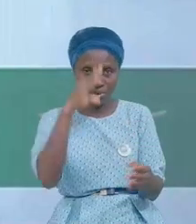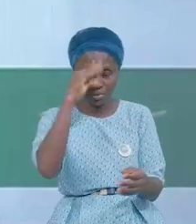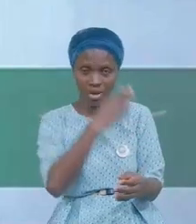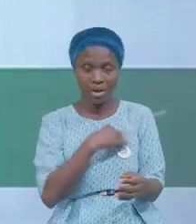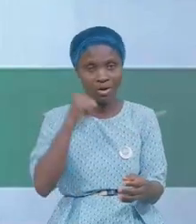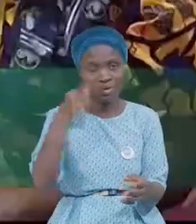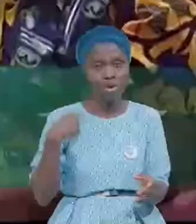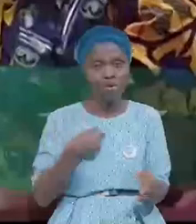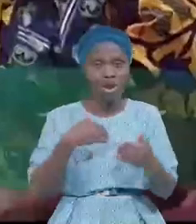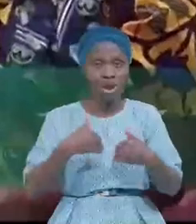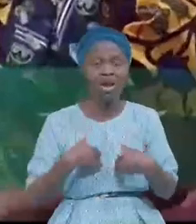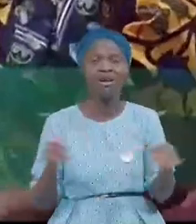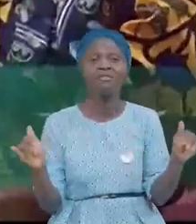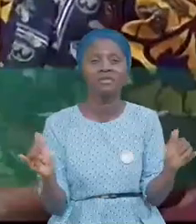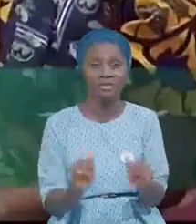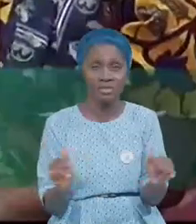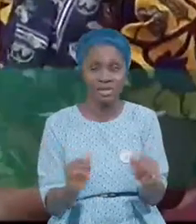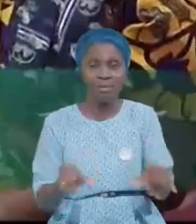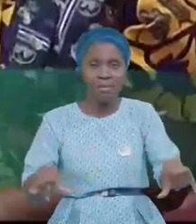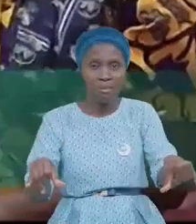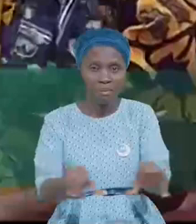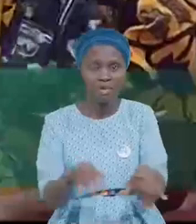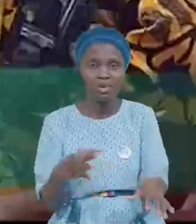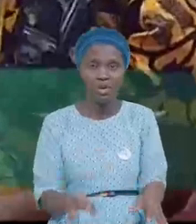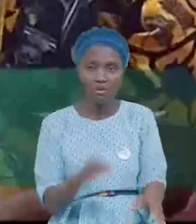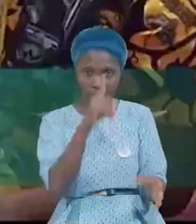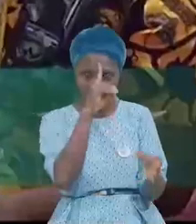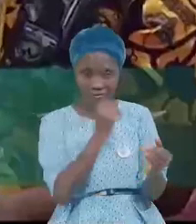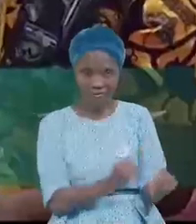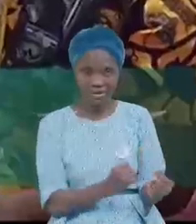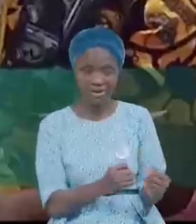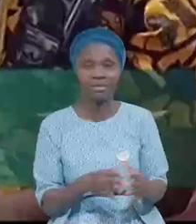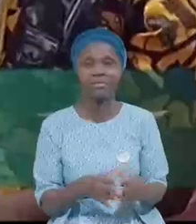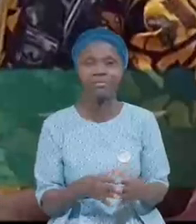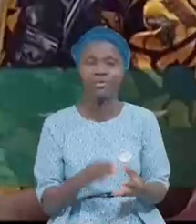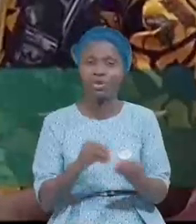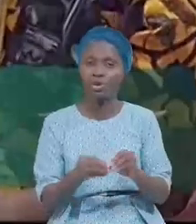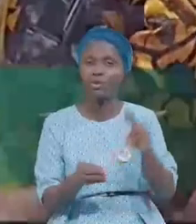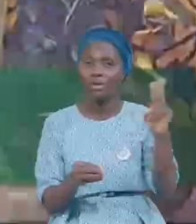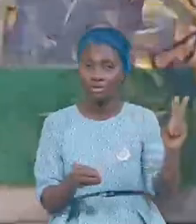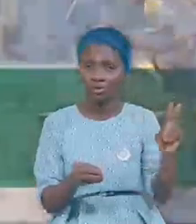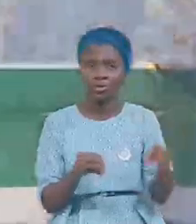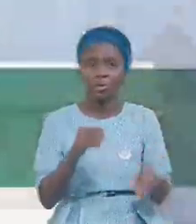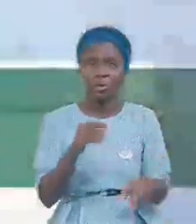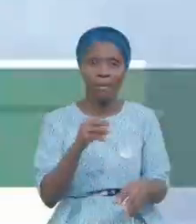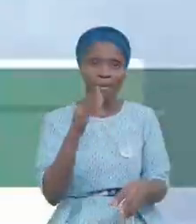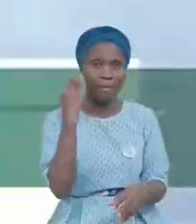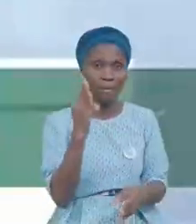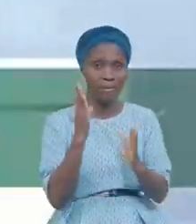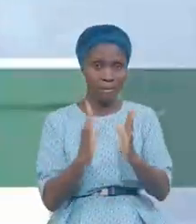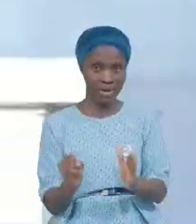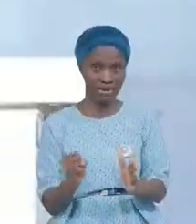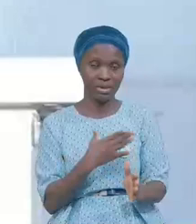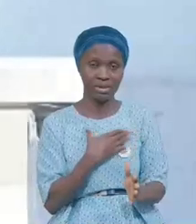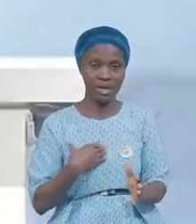les hommes et les femmes, nous avons la même mesure de foi. Deuxième élément dans le premier point, ministre et ouvrier, nous sommes